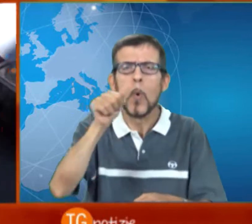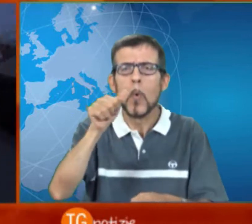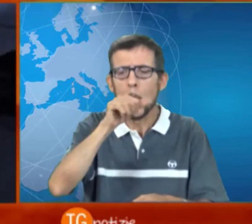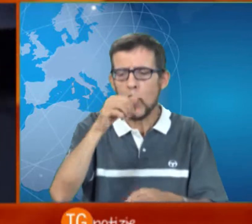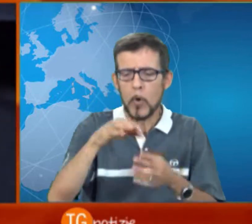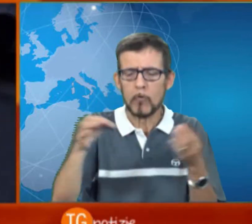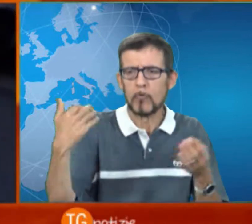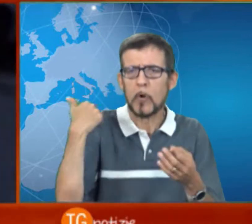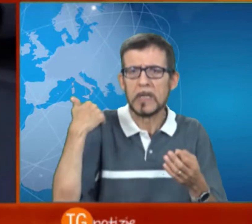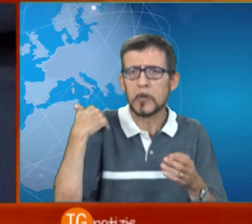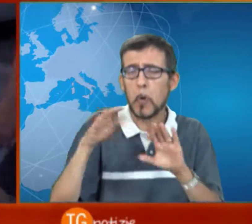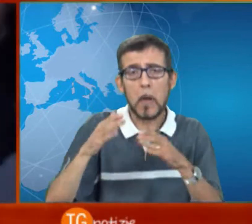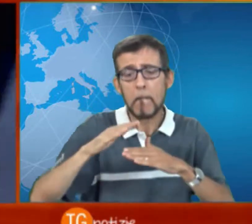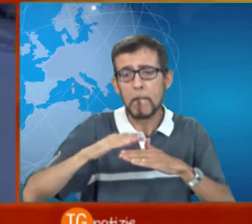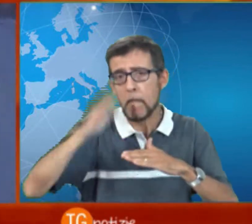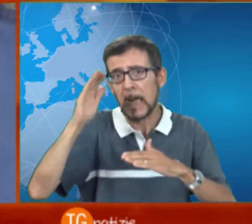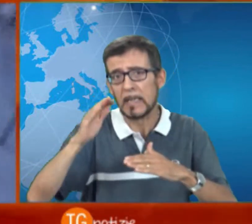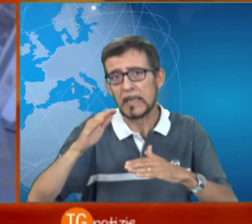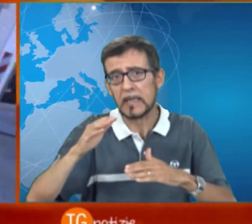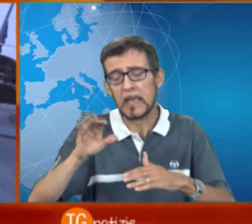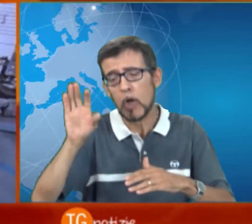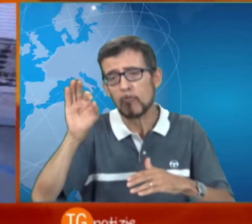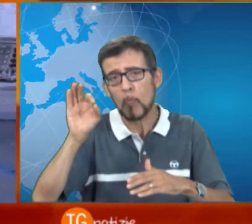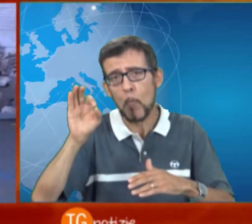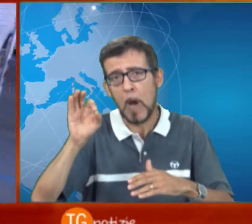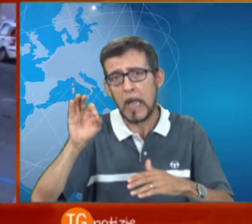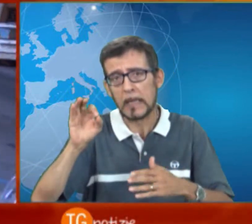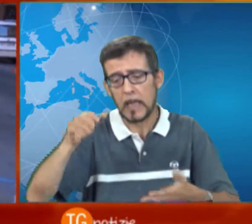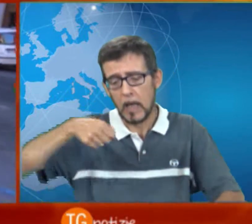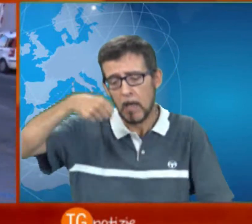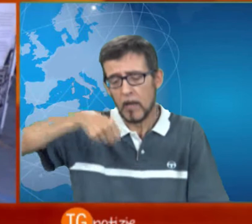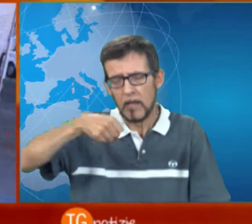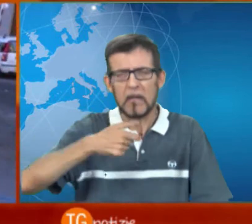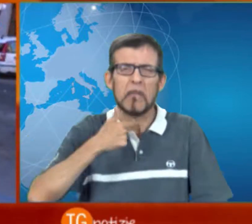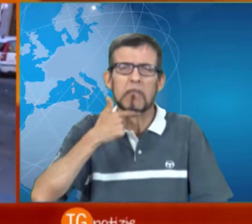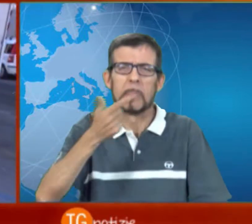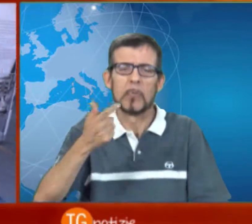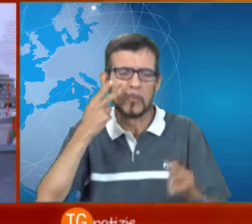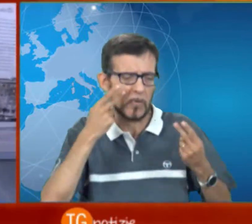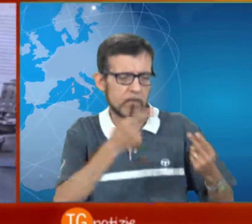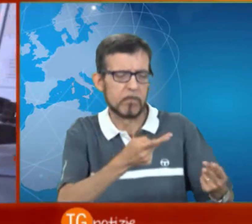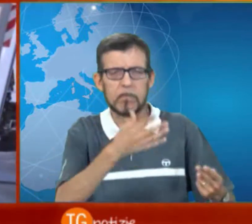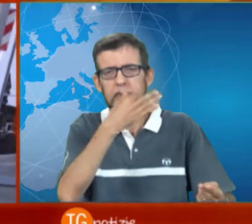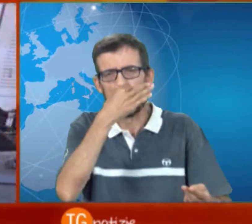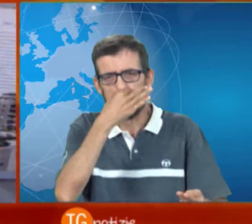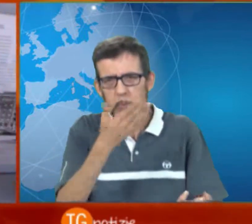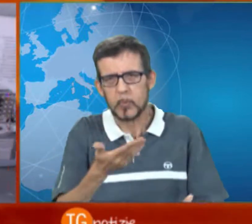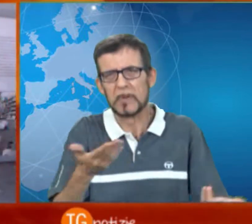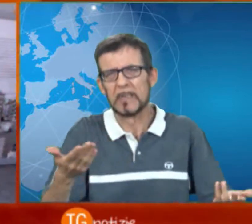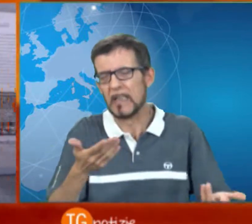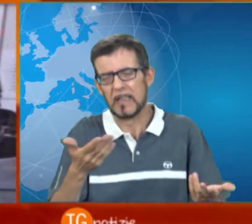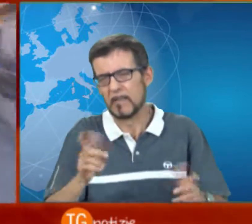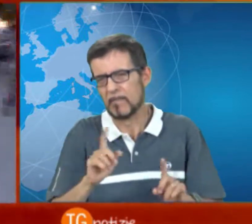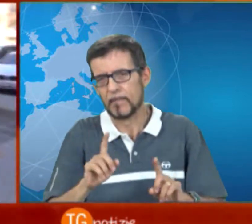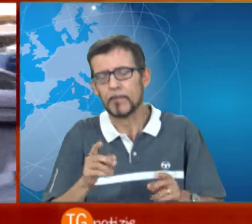mattina, almeno una cinquantina di contenitori facevano brutta mostra di sé in questo tratto di strada.